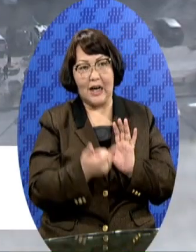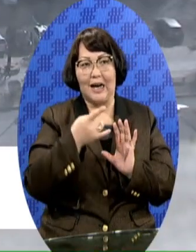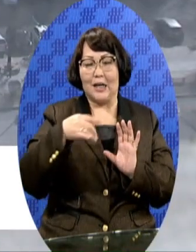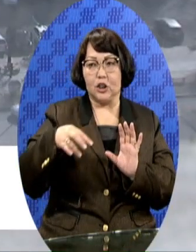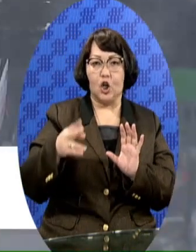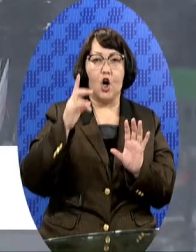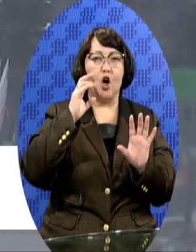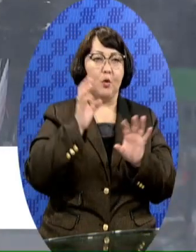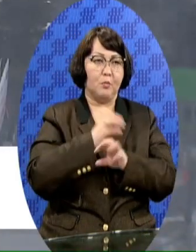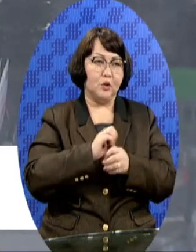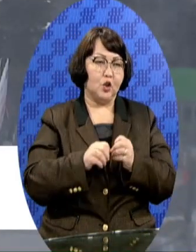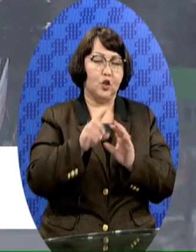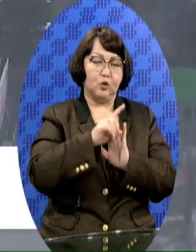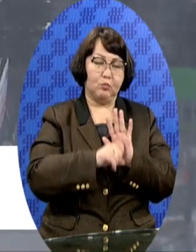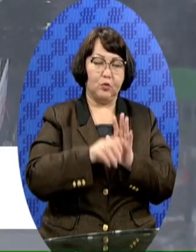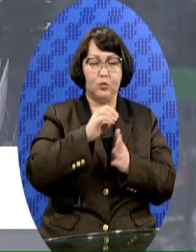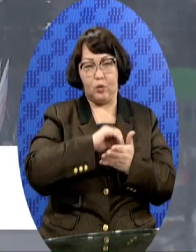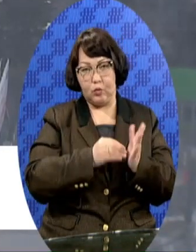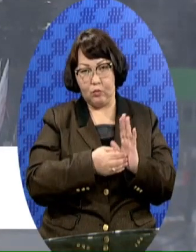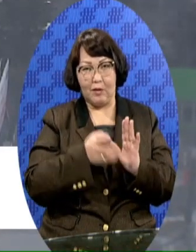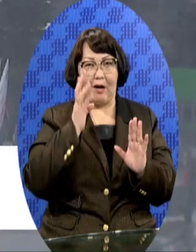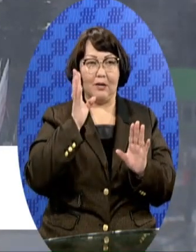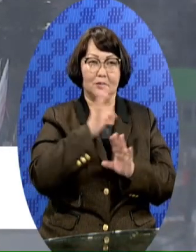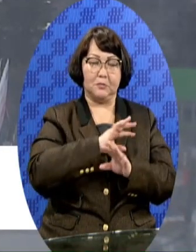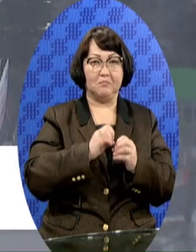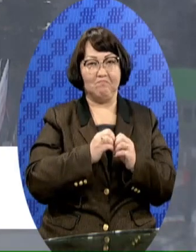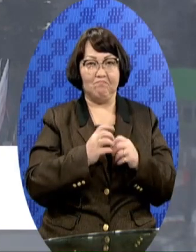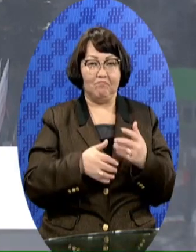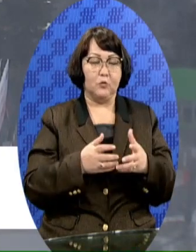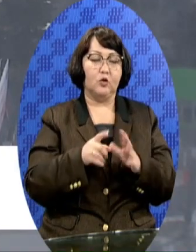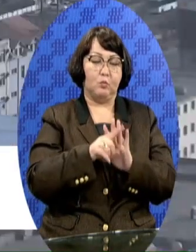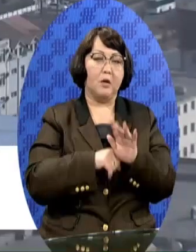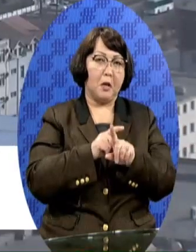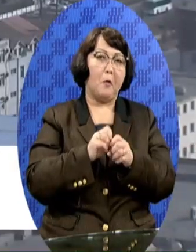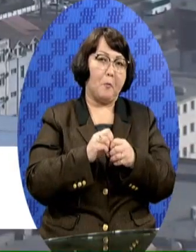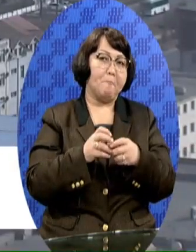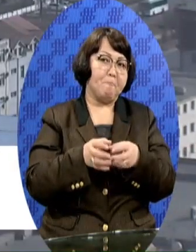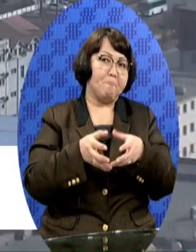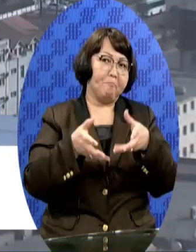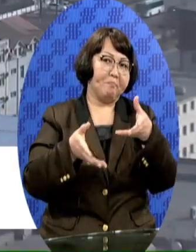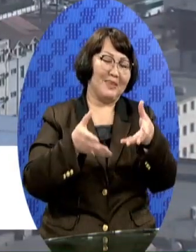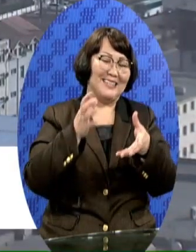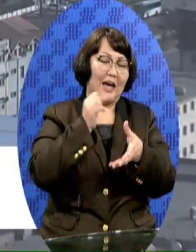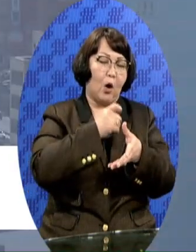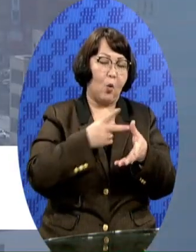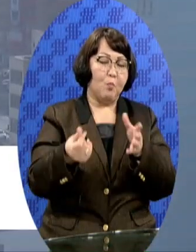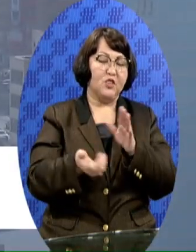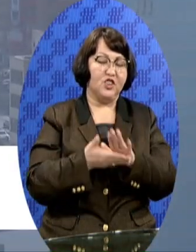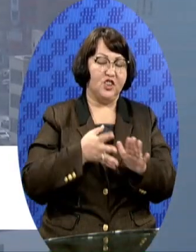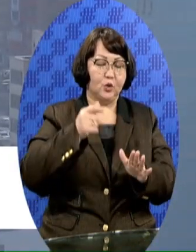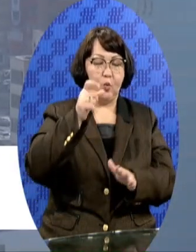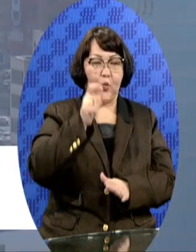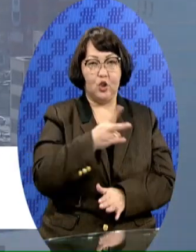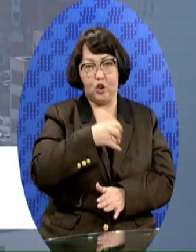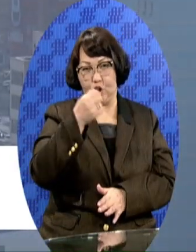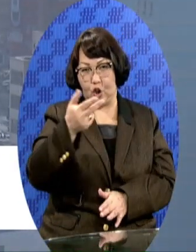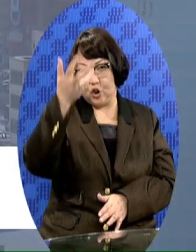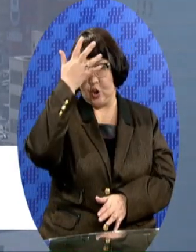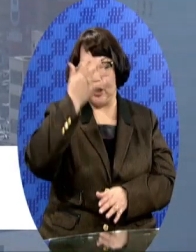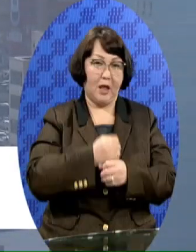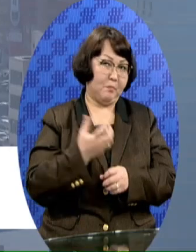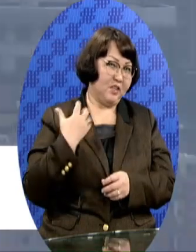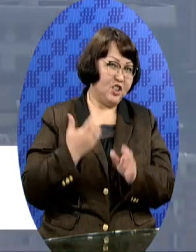хурдунд чиглэлсэн хөтөлбөрийн төлөвлөлт рүү шилжих зэрэг ажлууд хөтөлбөрийн өрөөнд хийгдэх юм а. Санхүүгийн шинжилэл, хүний нөөц, төрийн албаны шинжилгээг хамтдаа